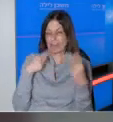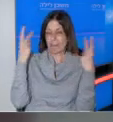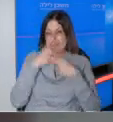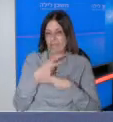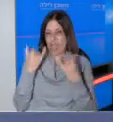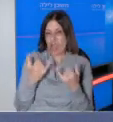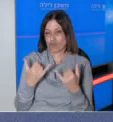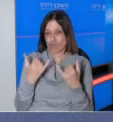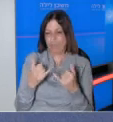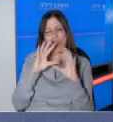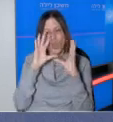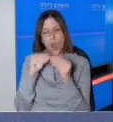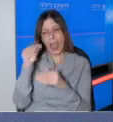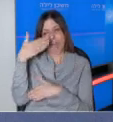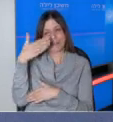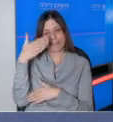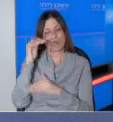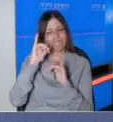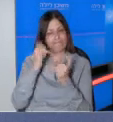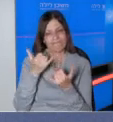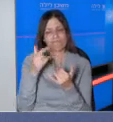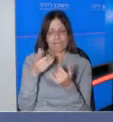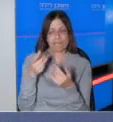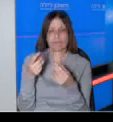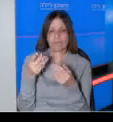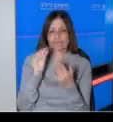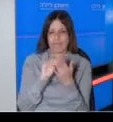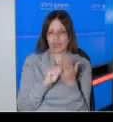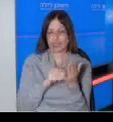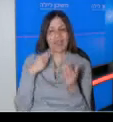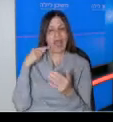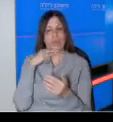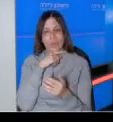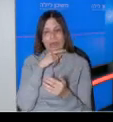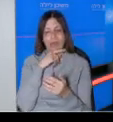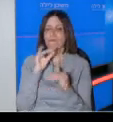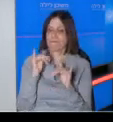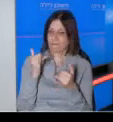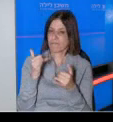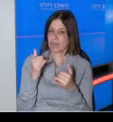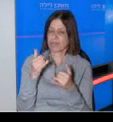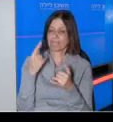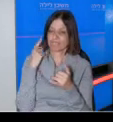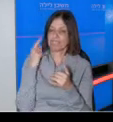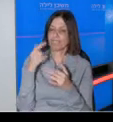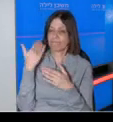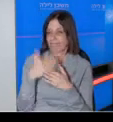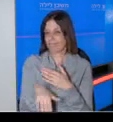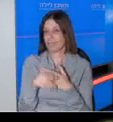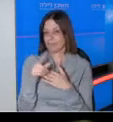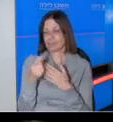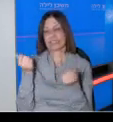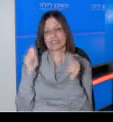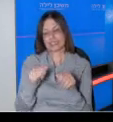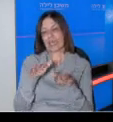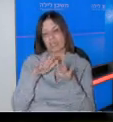כרגע, כל המדינות האלה הולכות לקראת הרשימה האדומה, וכן, זה, תשמע, בסופו של יום זה סגירת